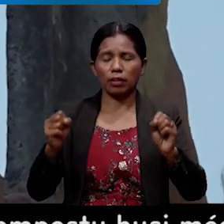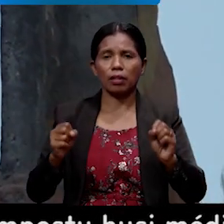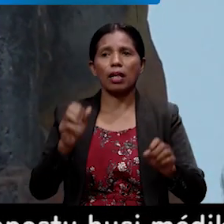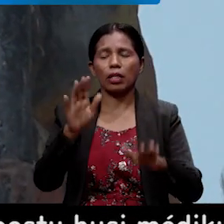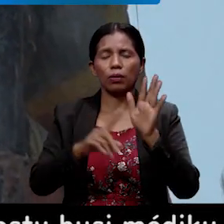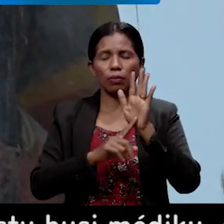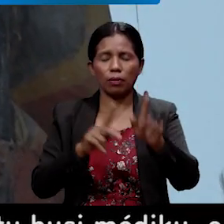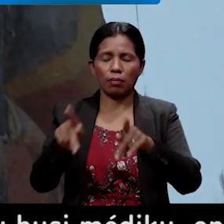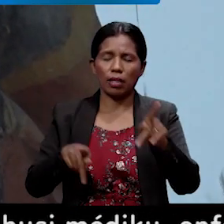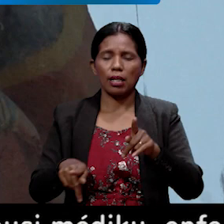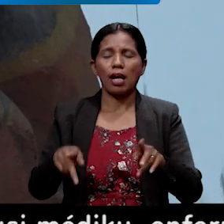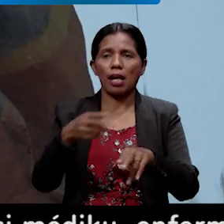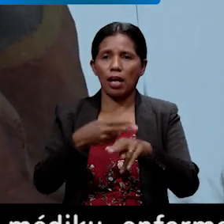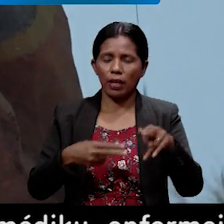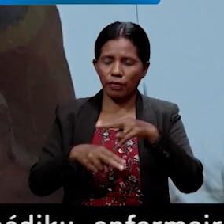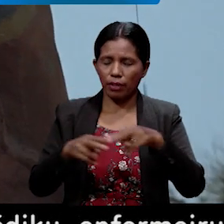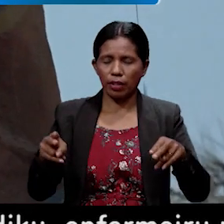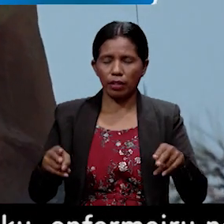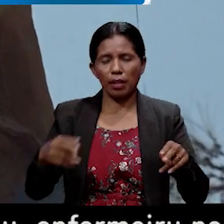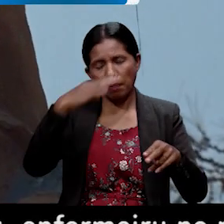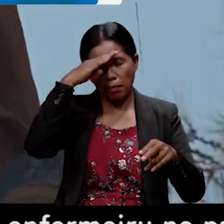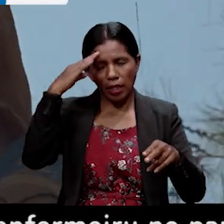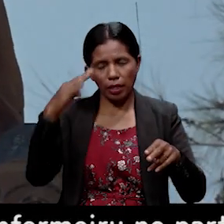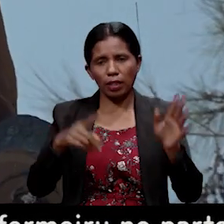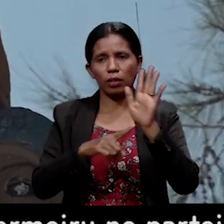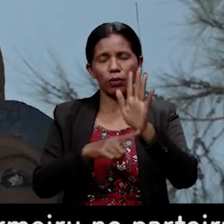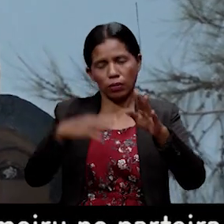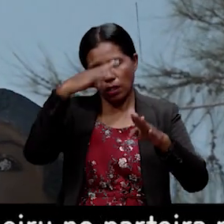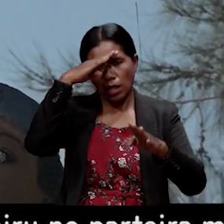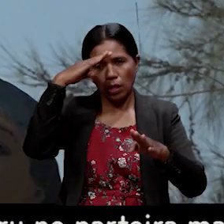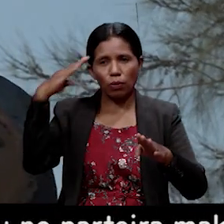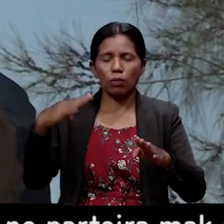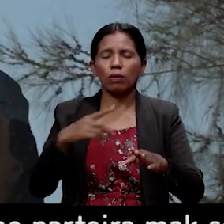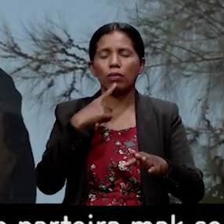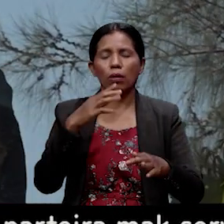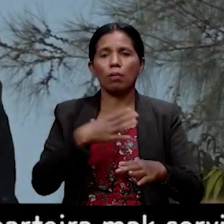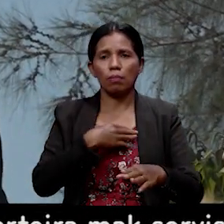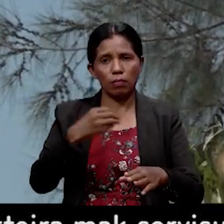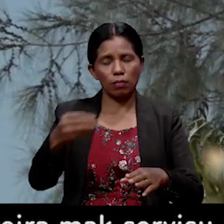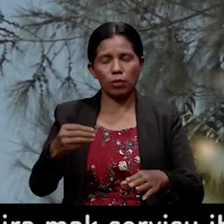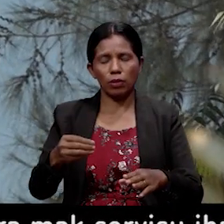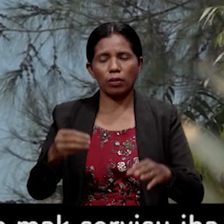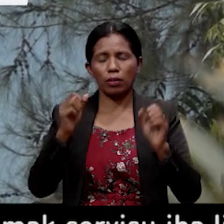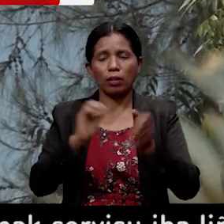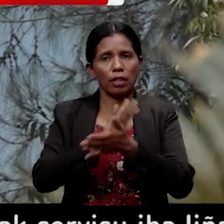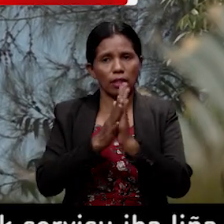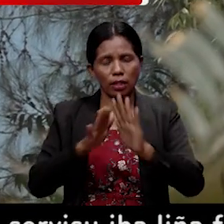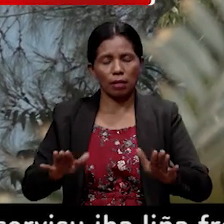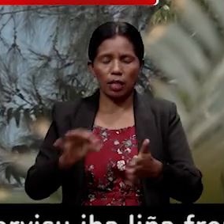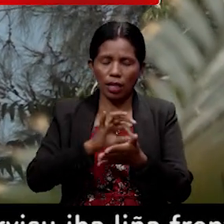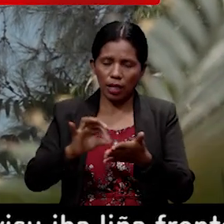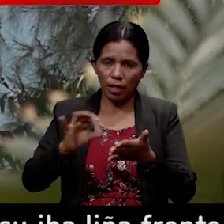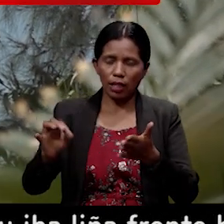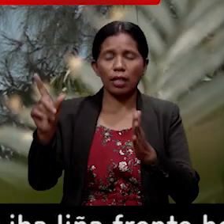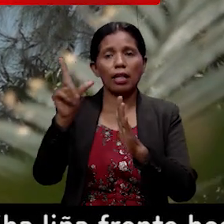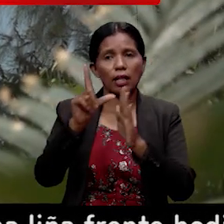aimfatin. Metan simboliza na kuku no beiklaran nebe tengki halakon no kormuting ho sentidu dame nebe hakeri ki ha